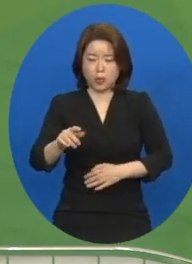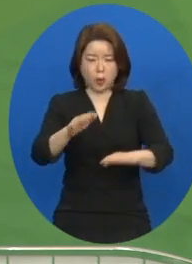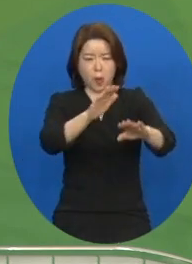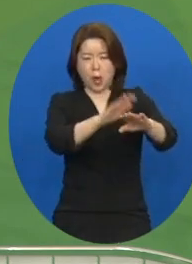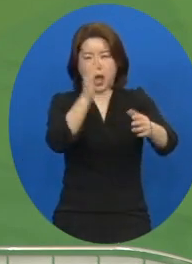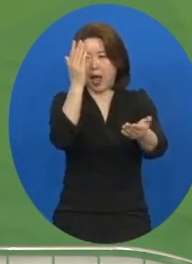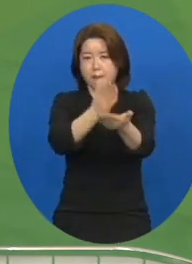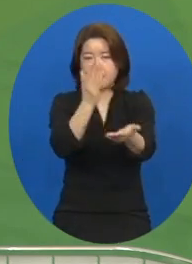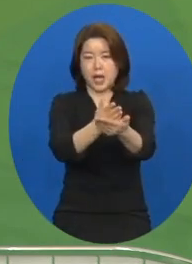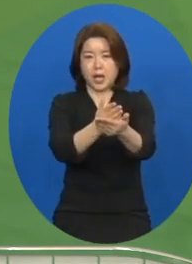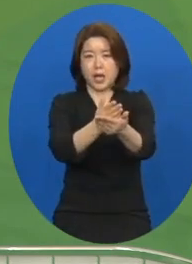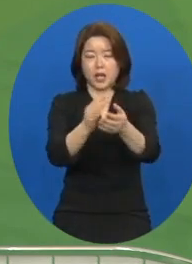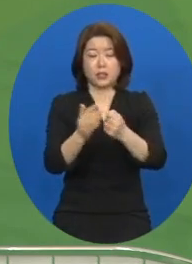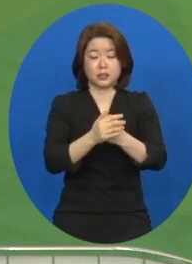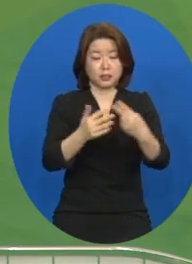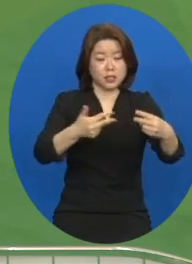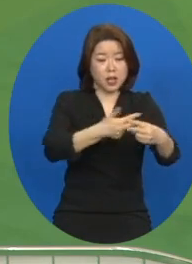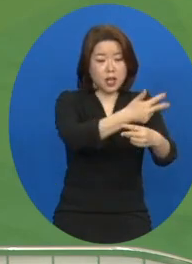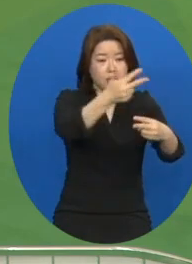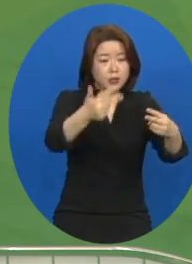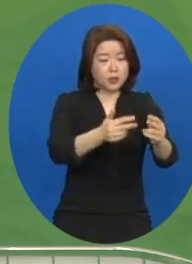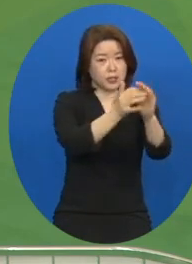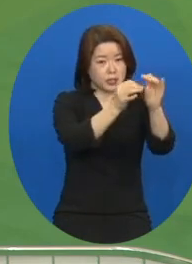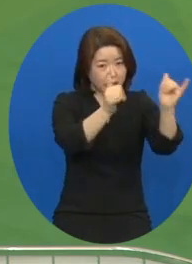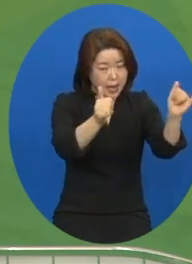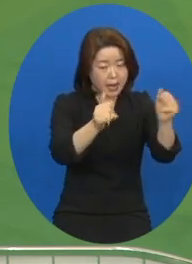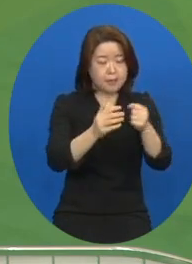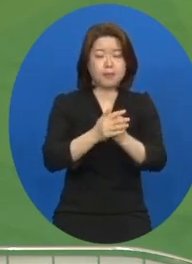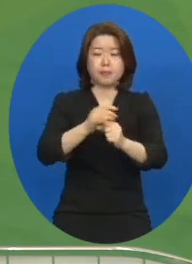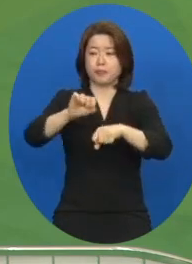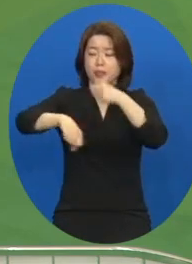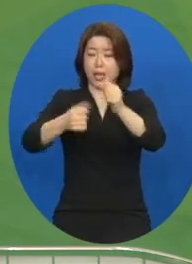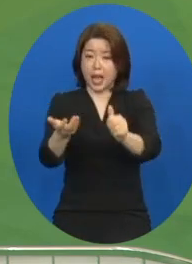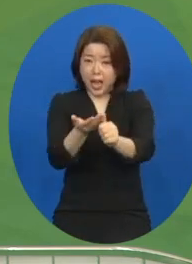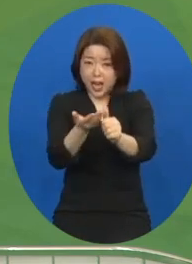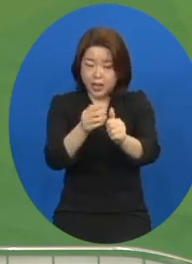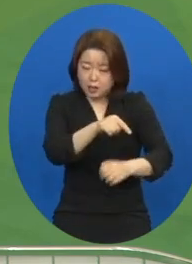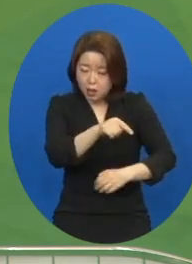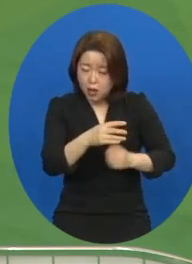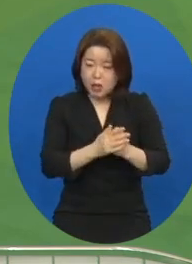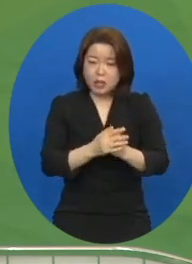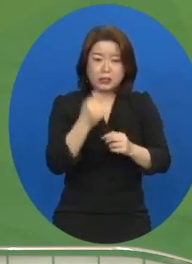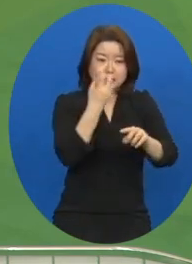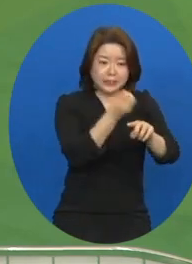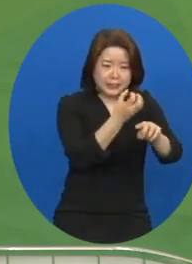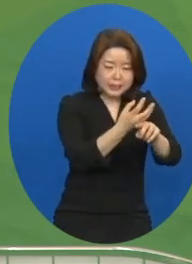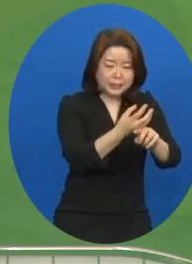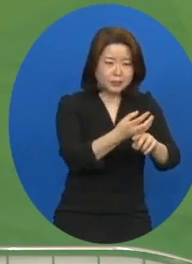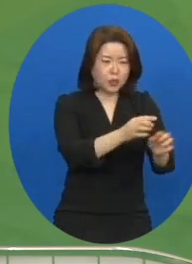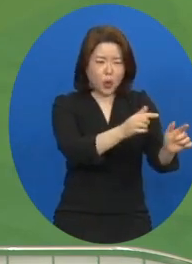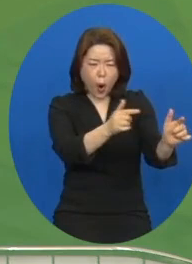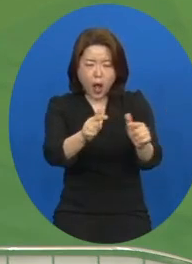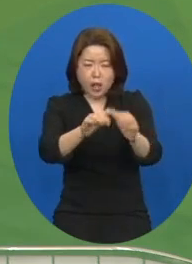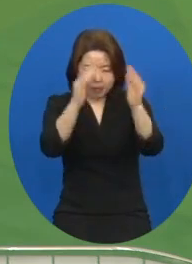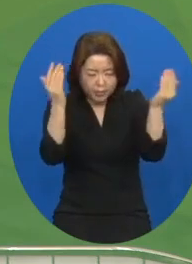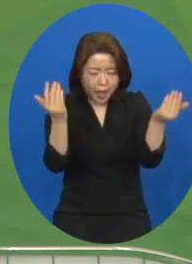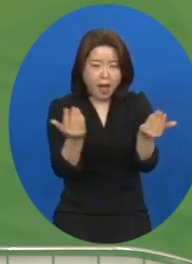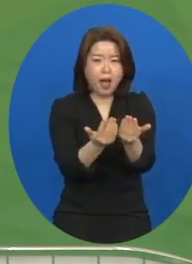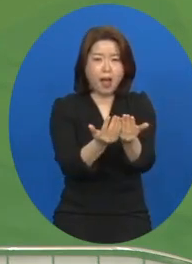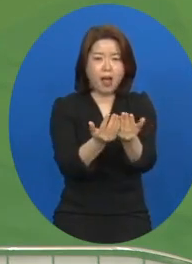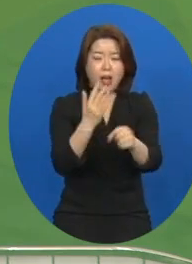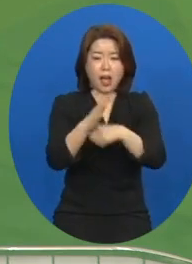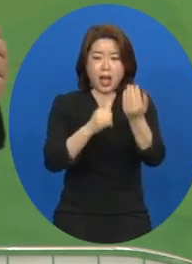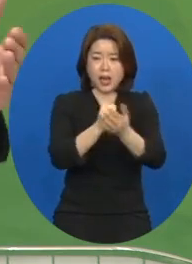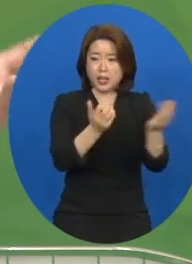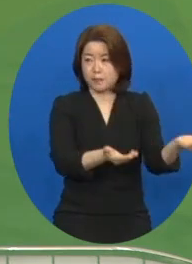된다. 그 여리고성에 있는 사람, 가축, 거기 있는 금은보화 어떤 것도 다 하나님께